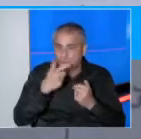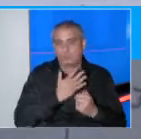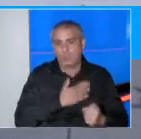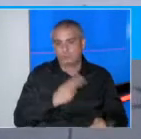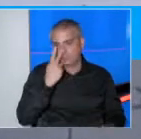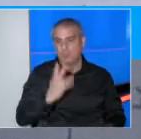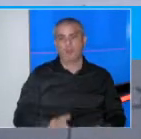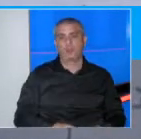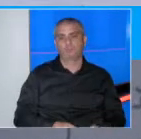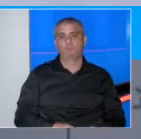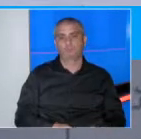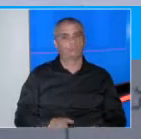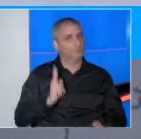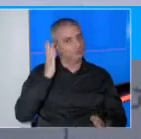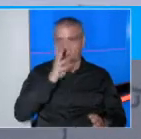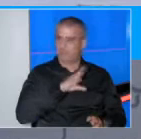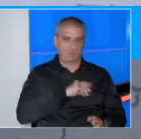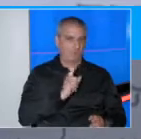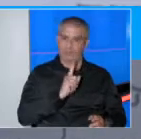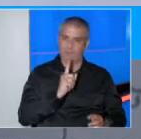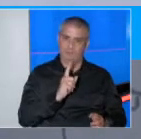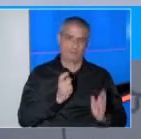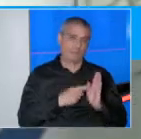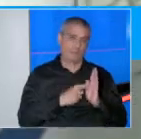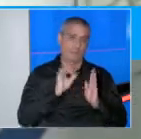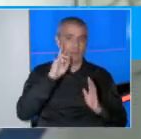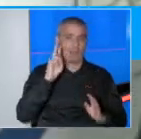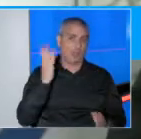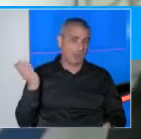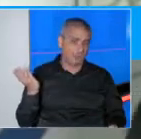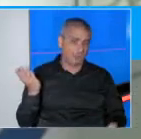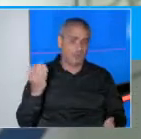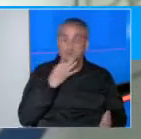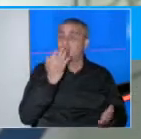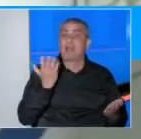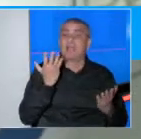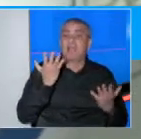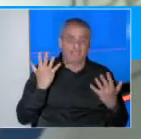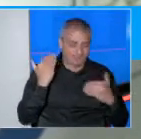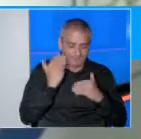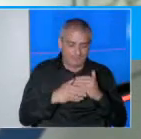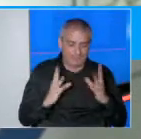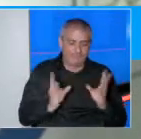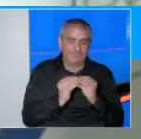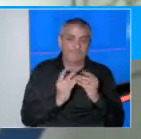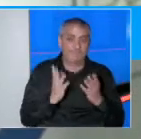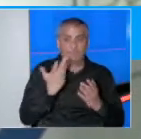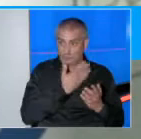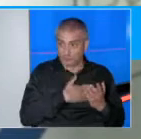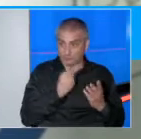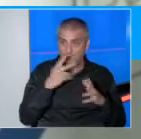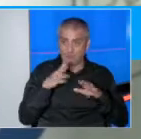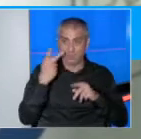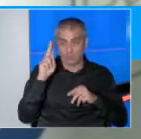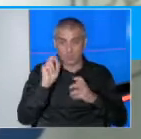רוצה לראות את האיזון הזה, ולכן יש עתיד לא מסכימה לדרישה הזאת של הילד שקד. השאלה היא איך זה מתכנס בסופו של דבר. האם רוצים יותר